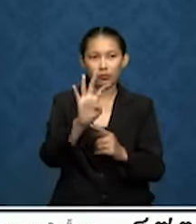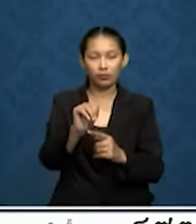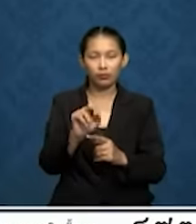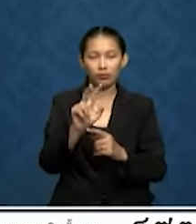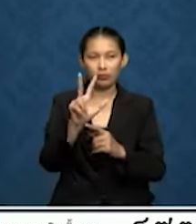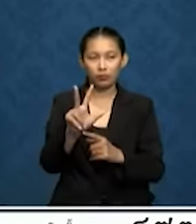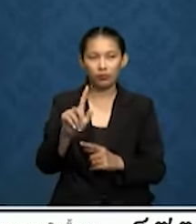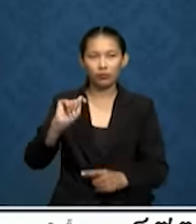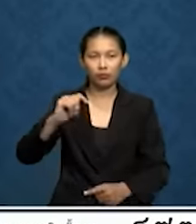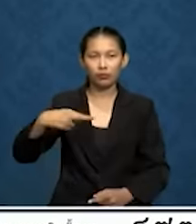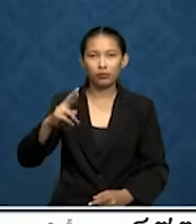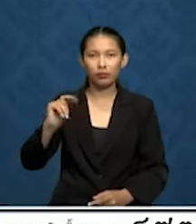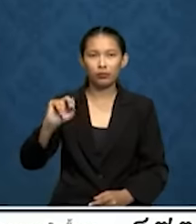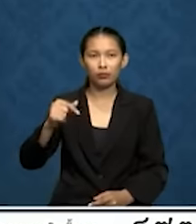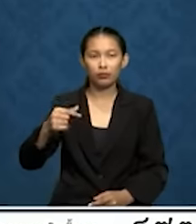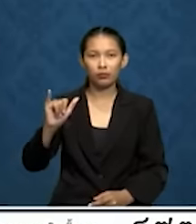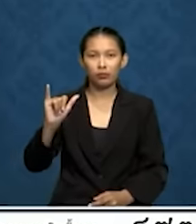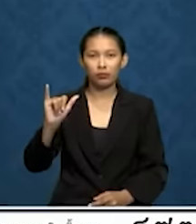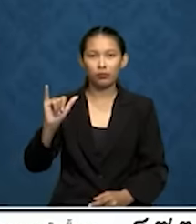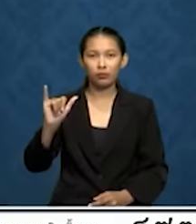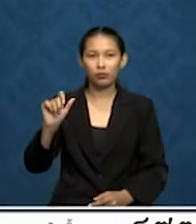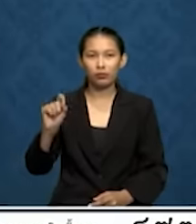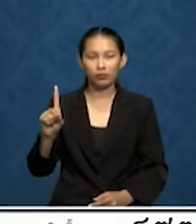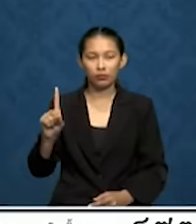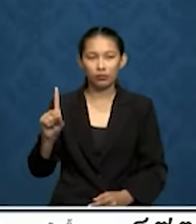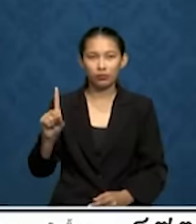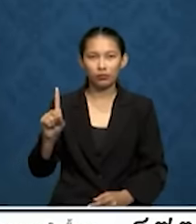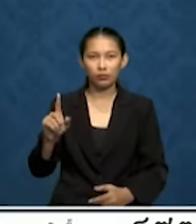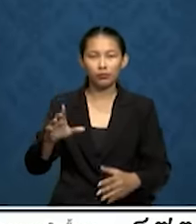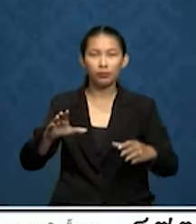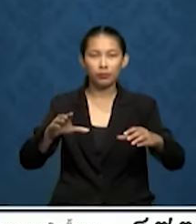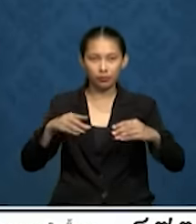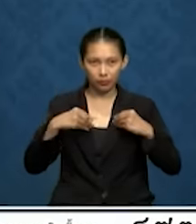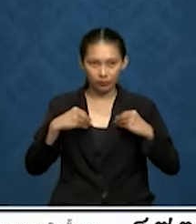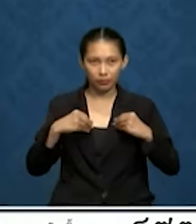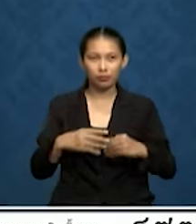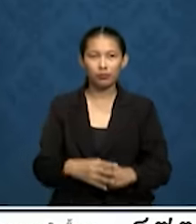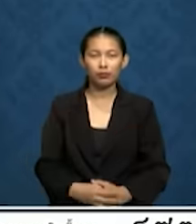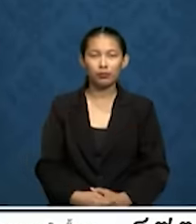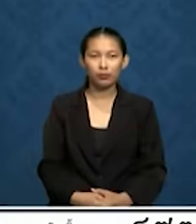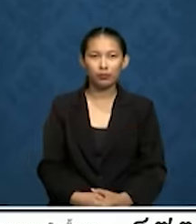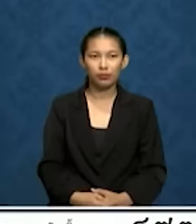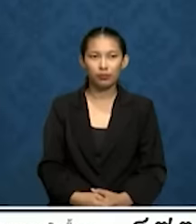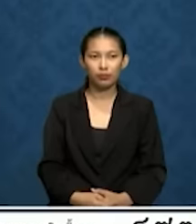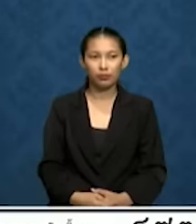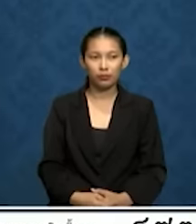143นายทรงยศรามสูตร เห็นชอบครับ